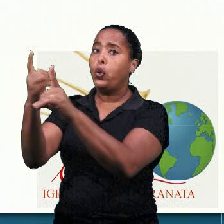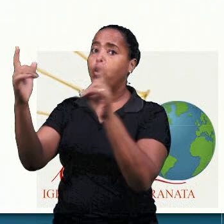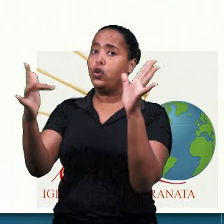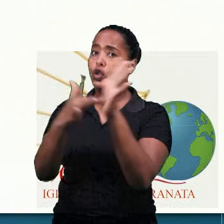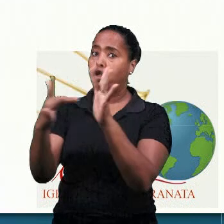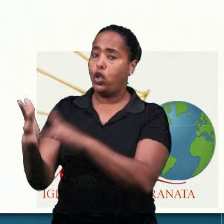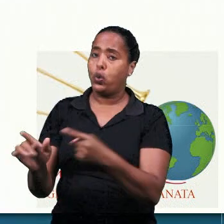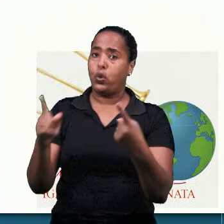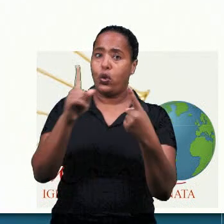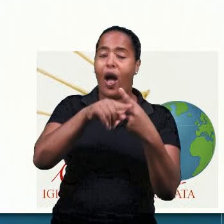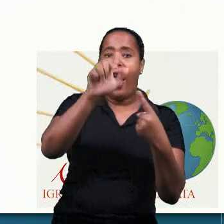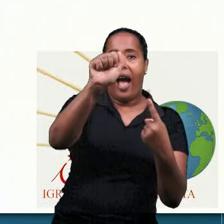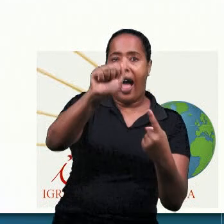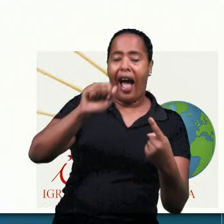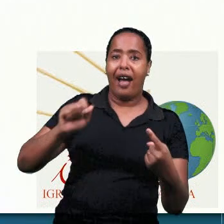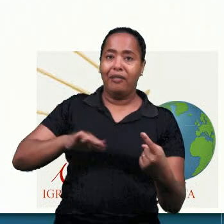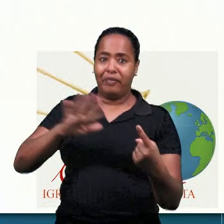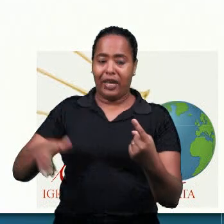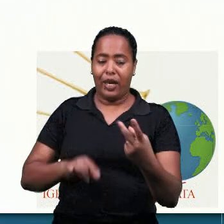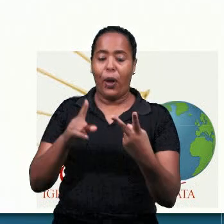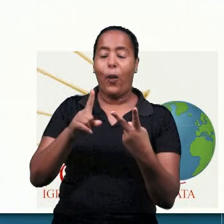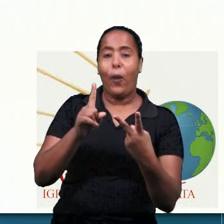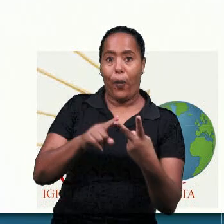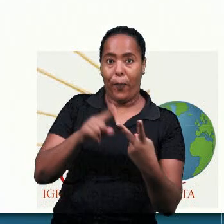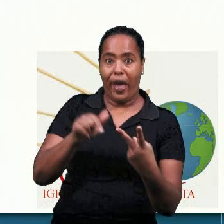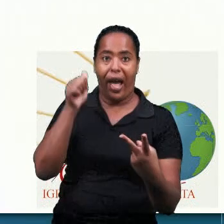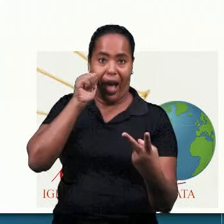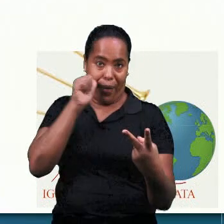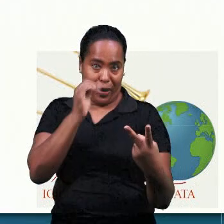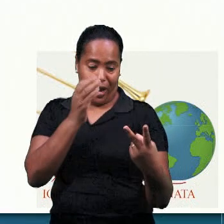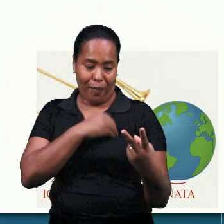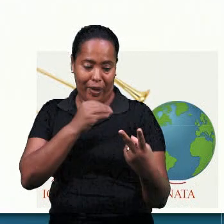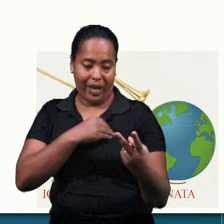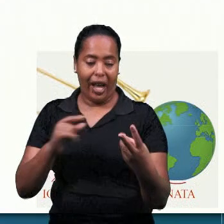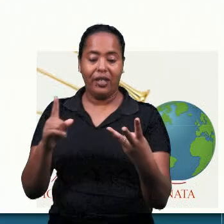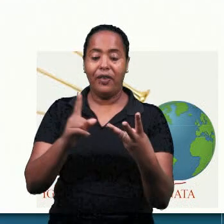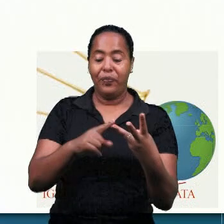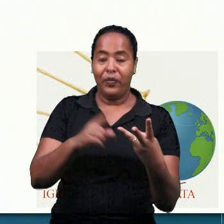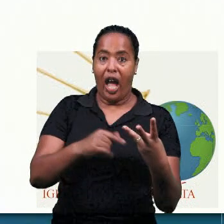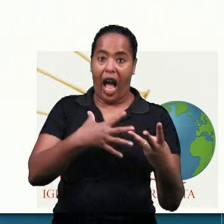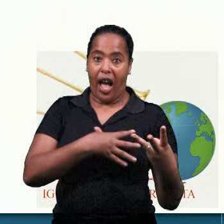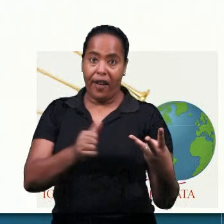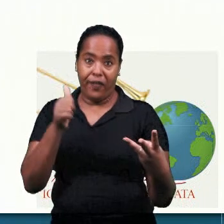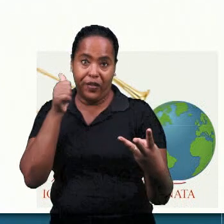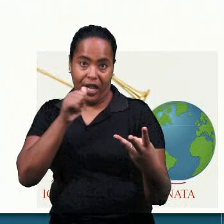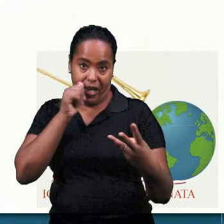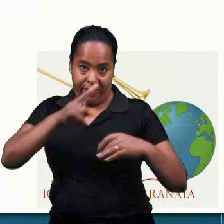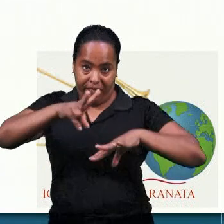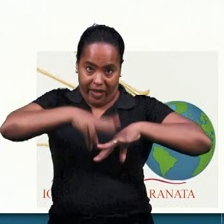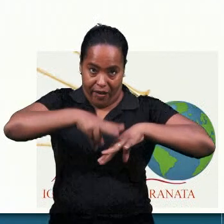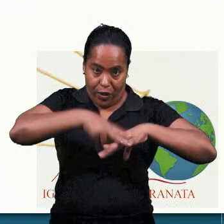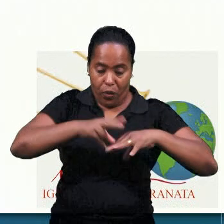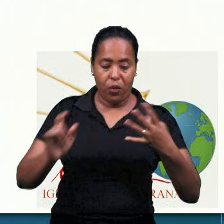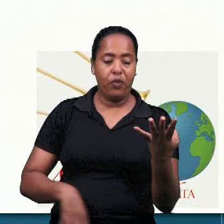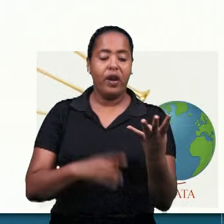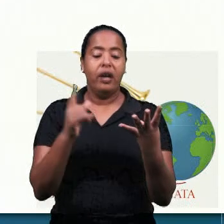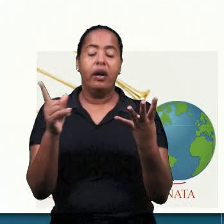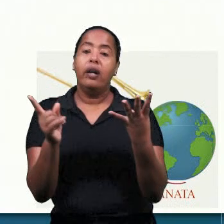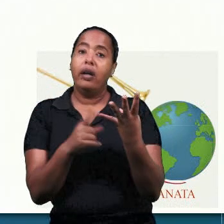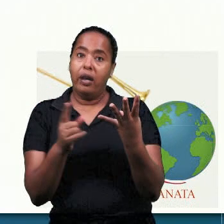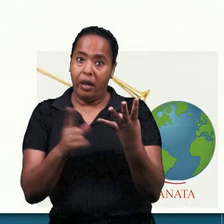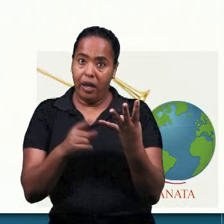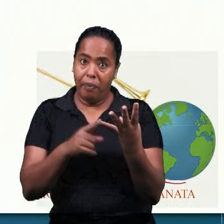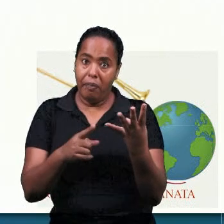marquées par des rencontres avec le Seigneur Jésus à Zachée, la femme pécheresse, le fils de la veuve de Naïm, et l'être